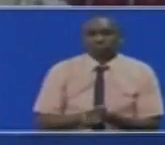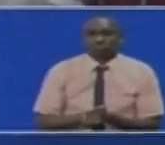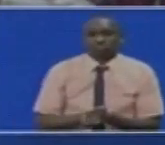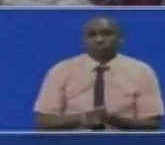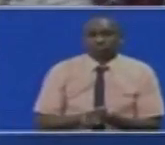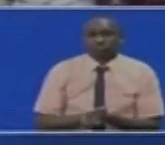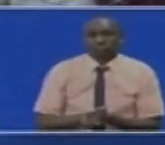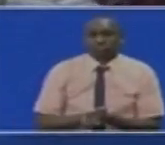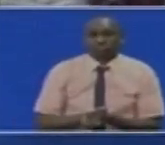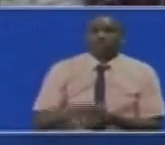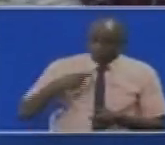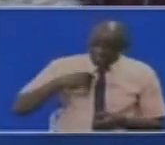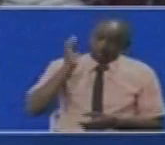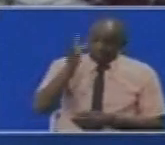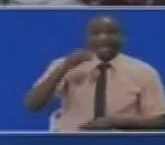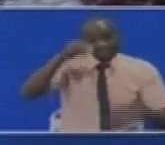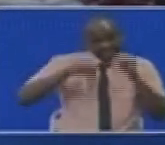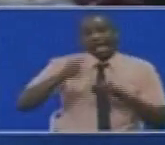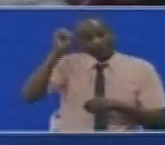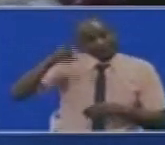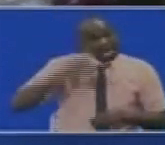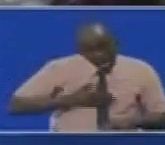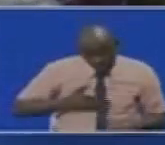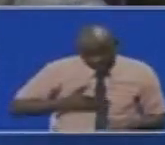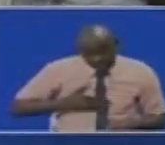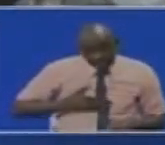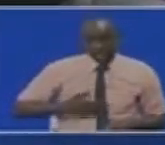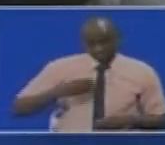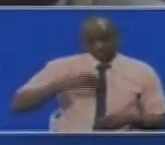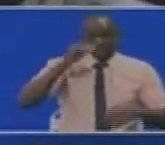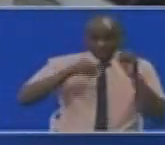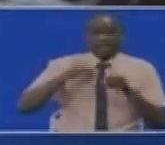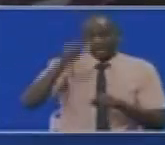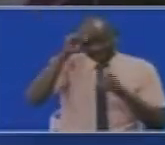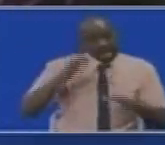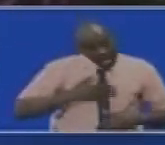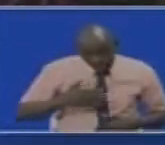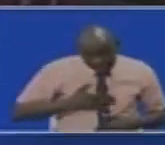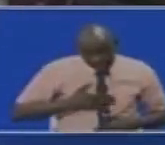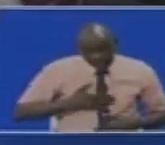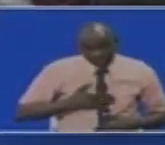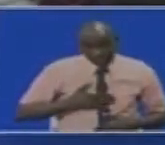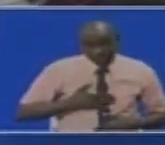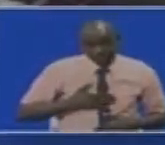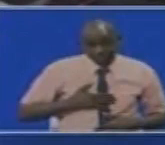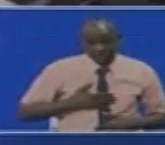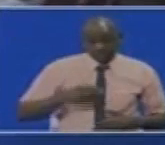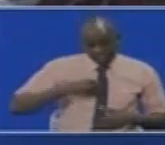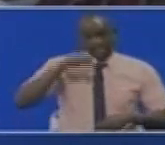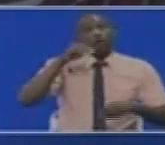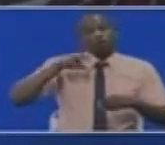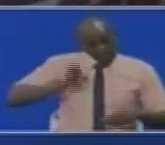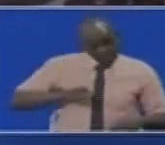Yeah. Yes. Whereby we're going to elect our MP, we're going to elect our governor, we're going to elect our women